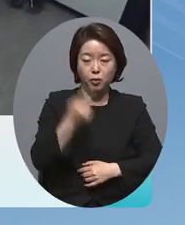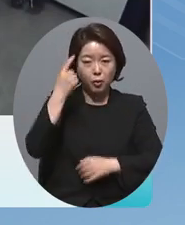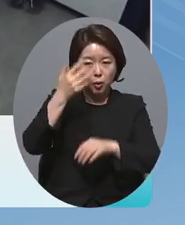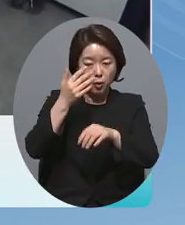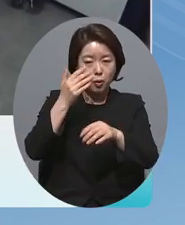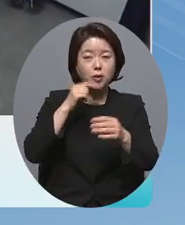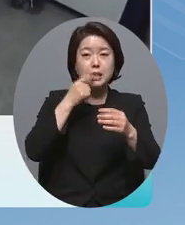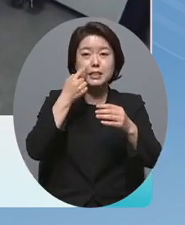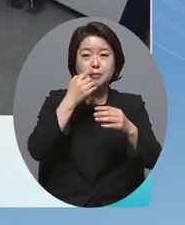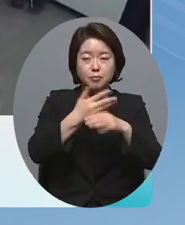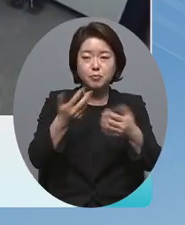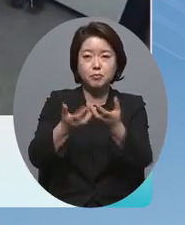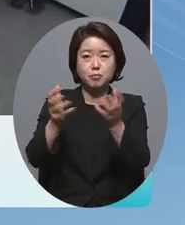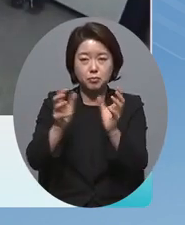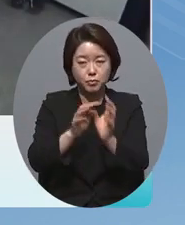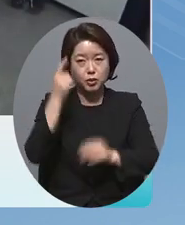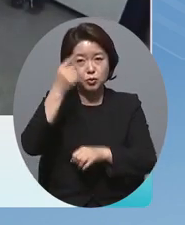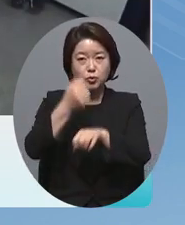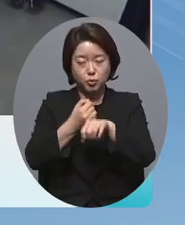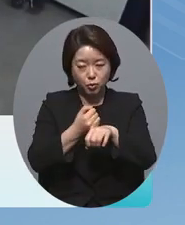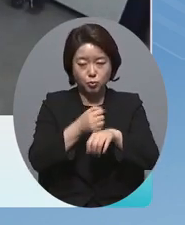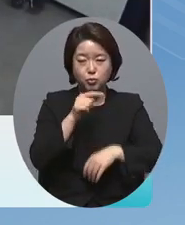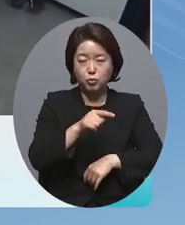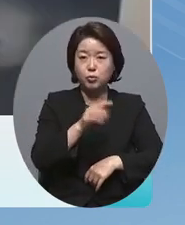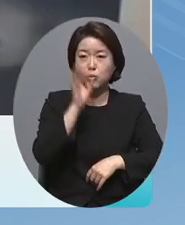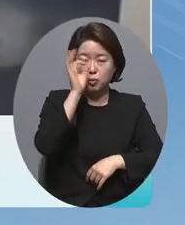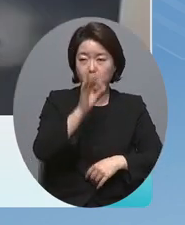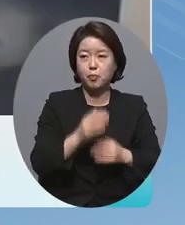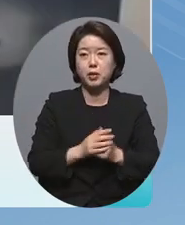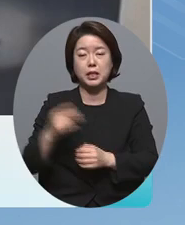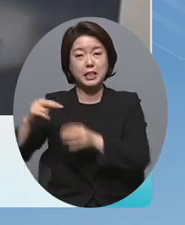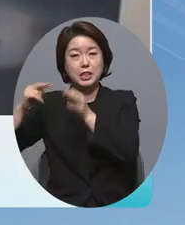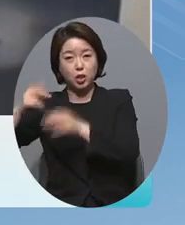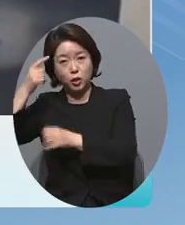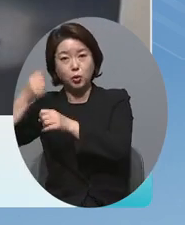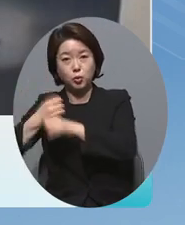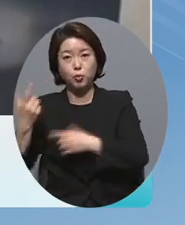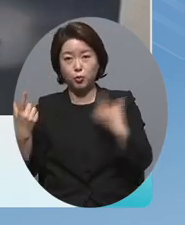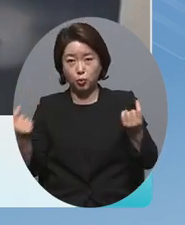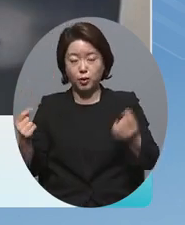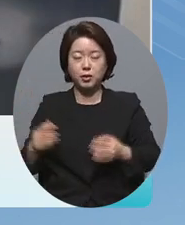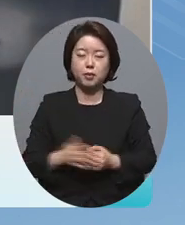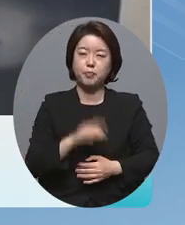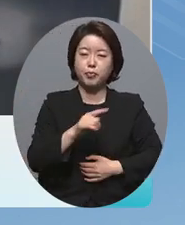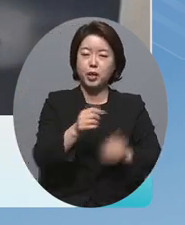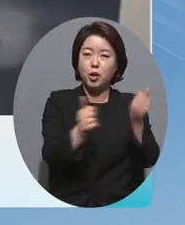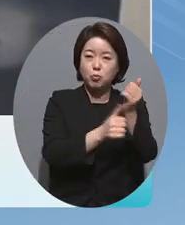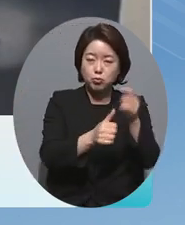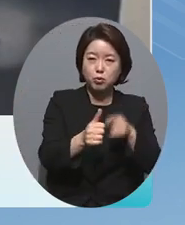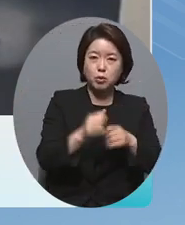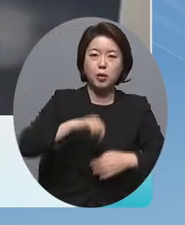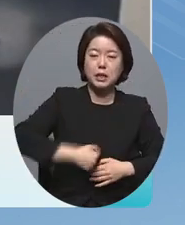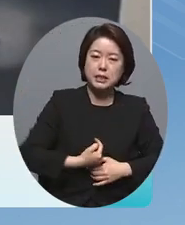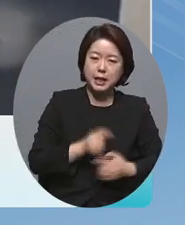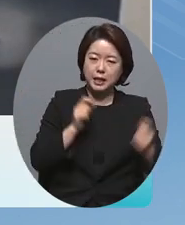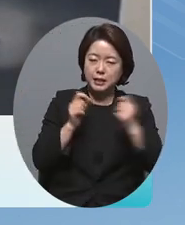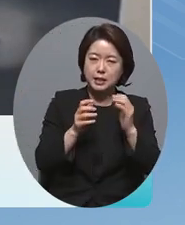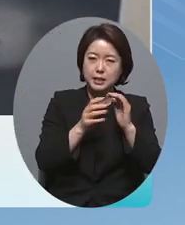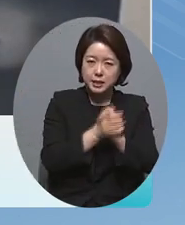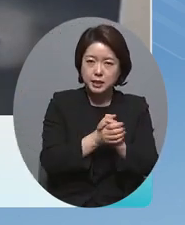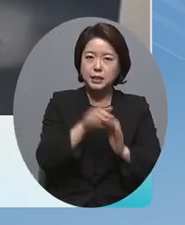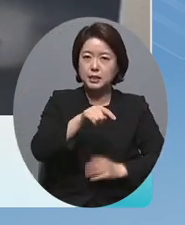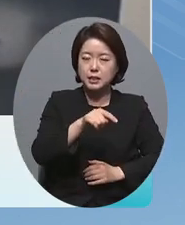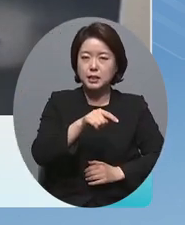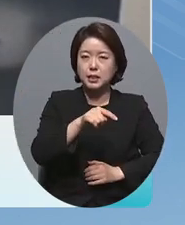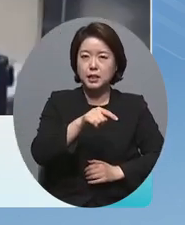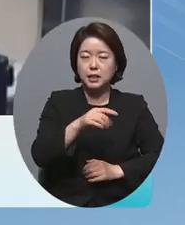말하자면 우리 쪽으로 보면 여의도연구소 같은 거거든요. 그럼 민주연구원의 부원장을 왜 자기의 측근이고 분신이고 사실 아무 관계도